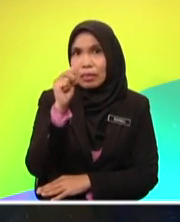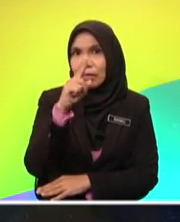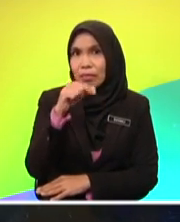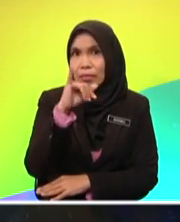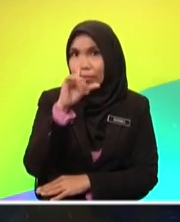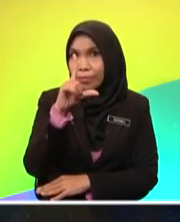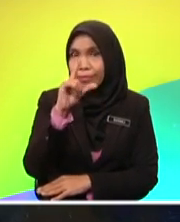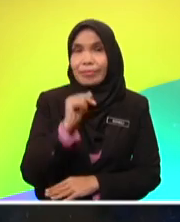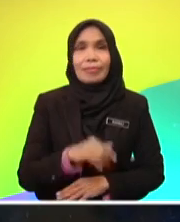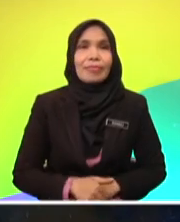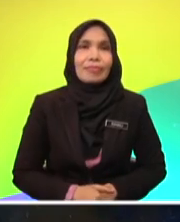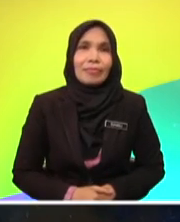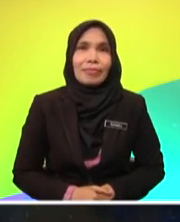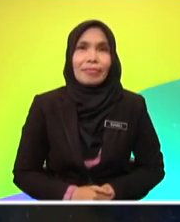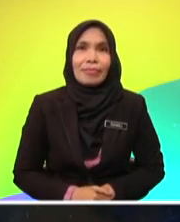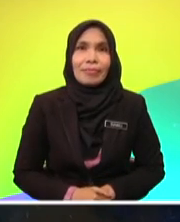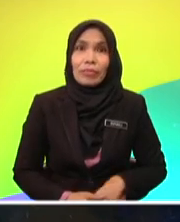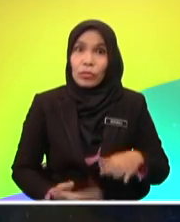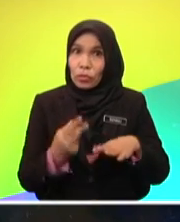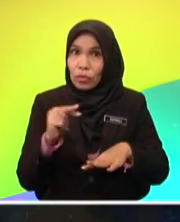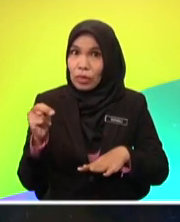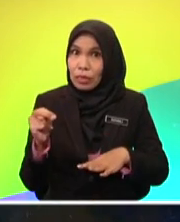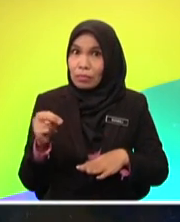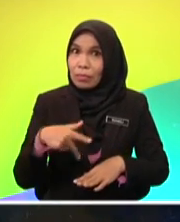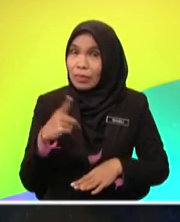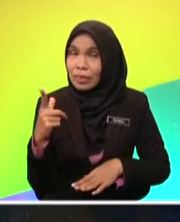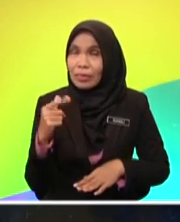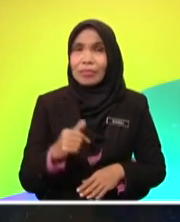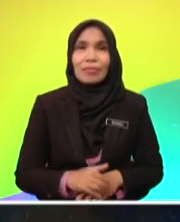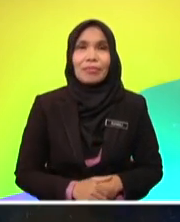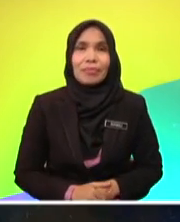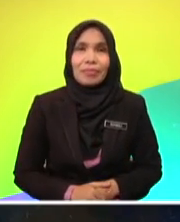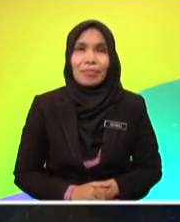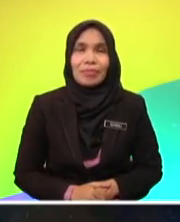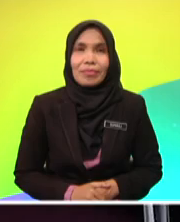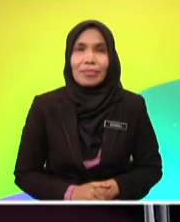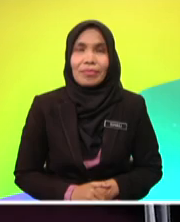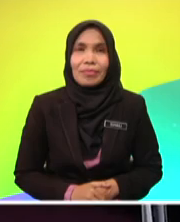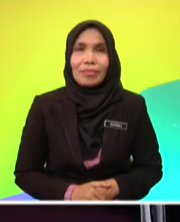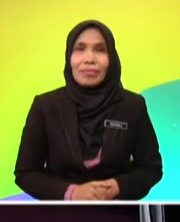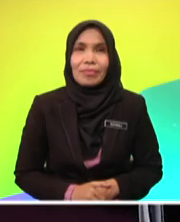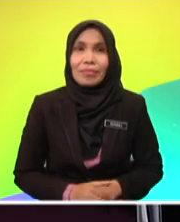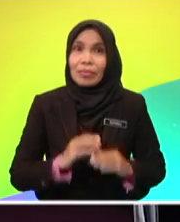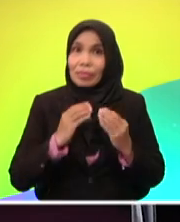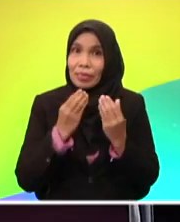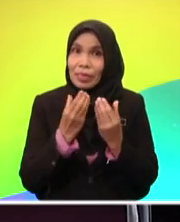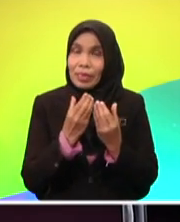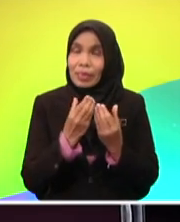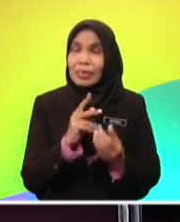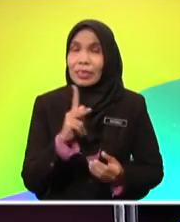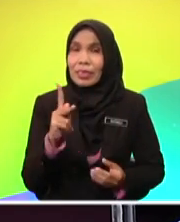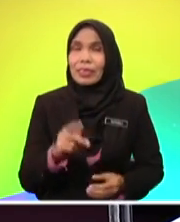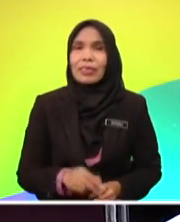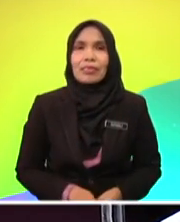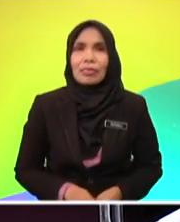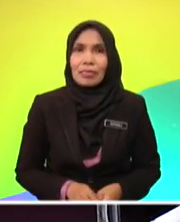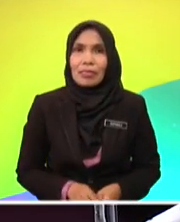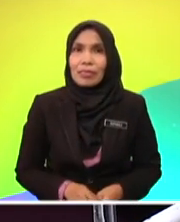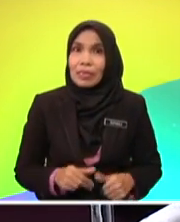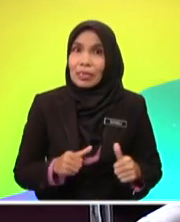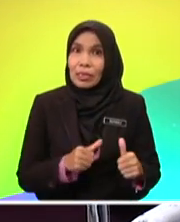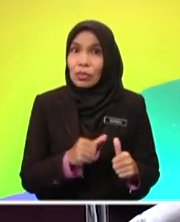pokok ataupun tumbuhan tidak berbunga kita boleh kelaskan berdasarkan sifat dia. Dia tidak mengeluarkan bunga serta